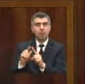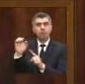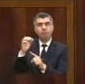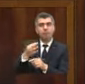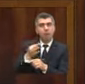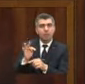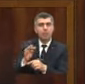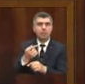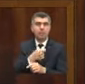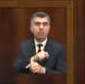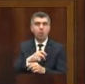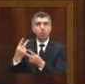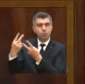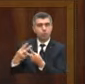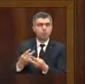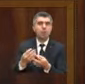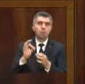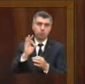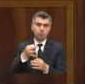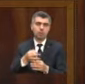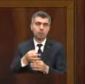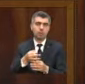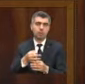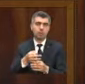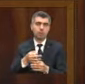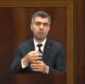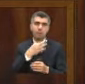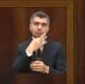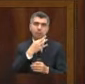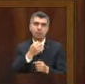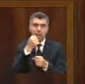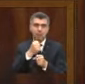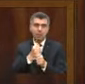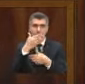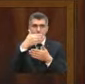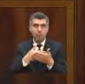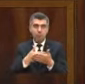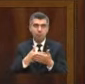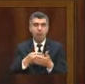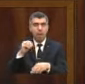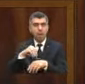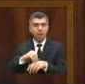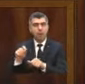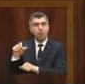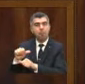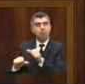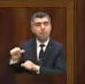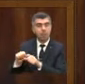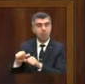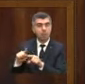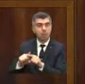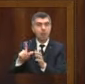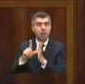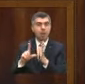ثم بعد ذلك مراجعة القانون الإطار رقم 34-09 المتعلق بالمنظومة الصحية وعرض العلاجات الذي أشرت إليه من